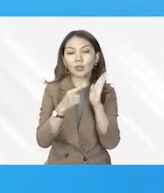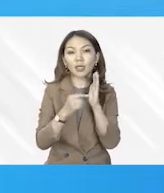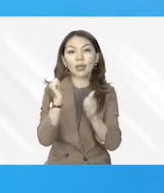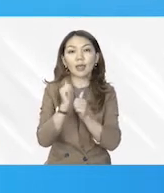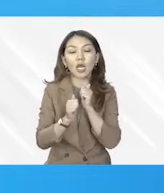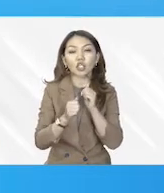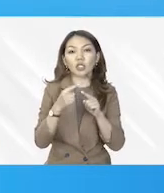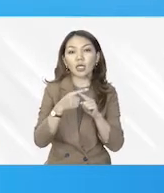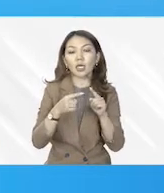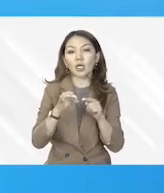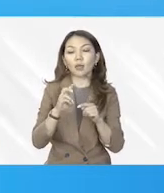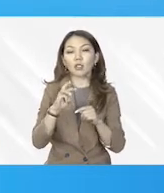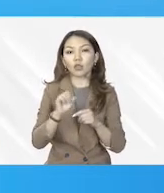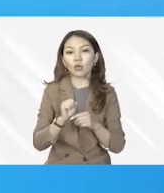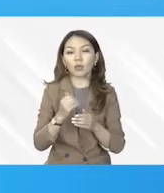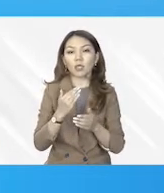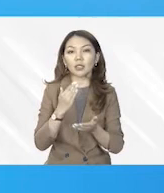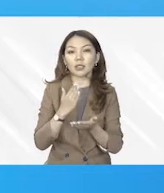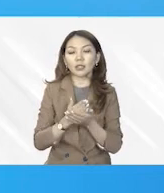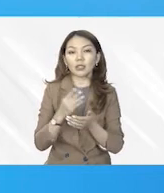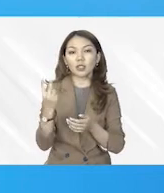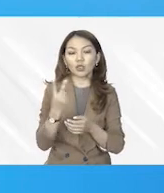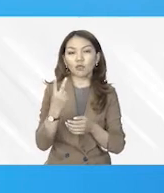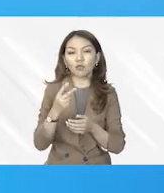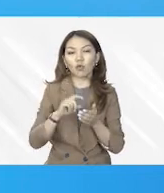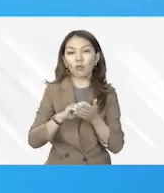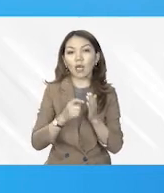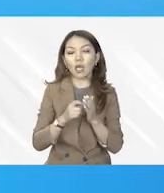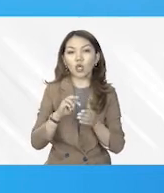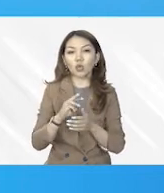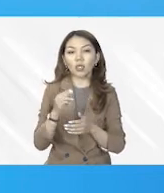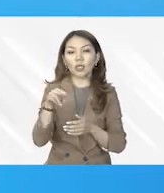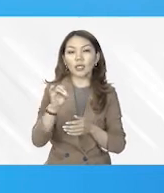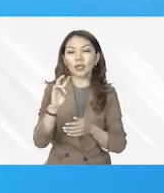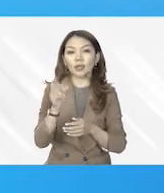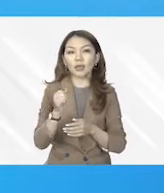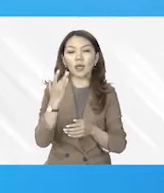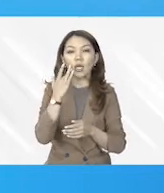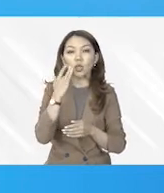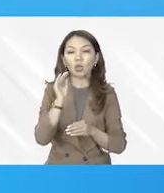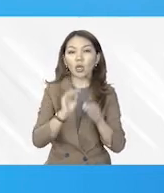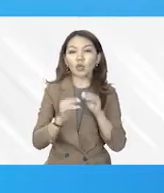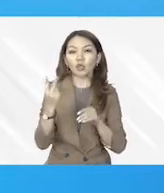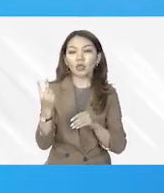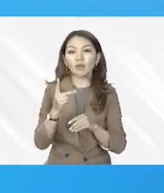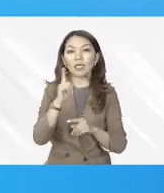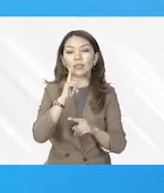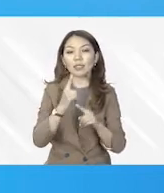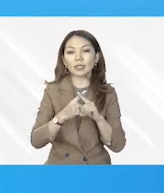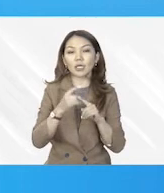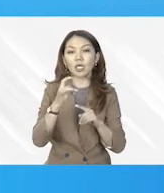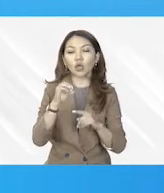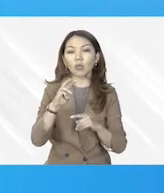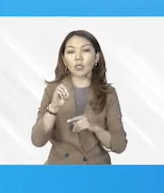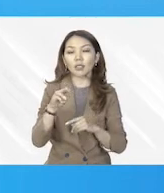хромосома состоит из двух молекул ДНК, которые образуют две сестринские хроматиды,